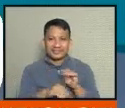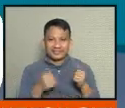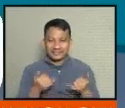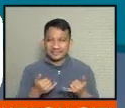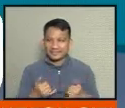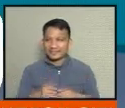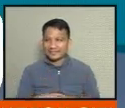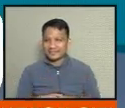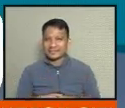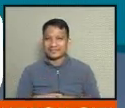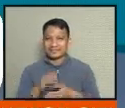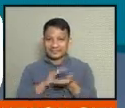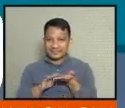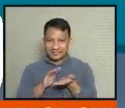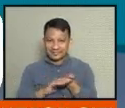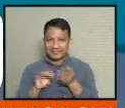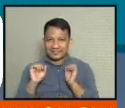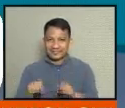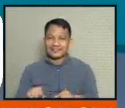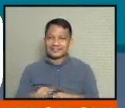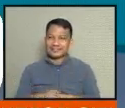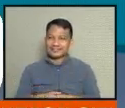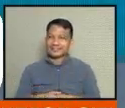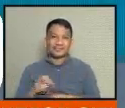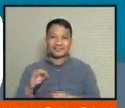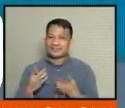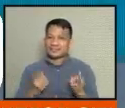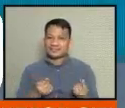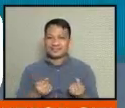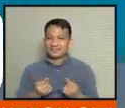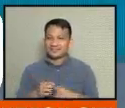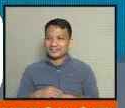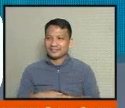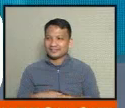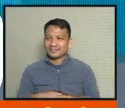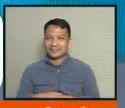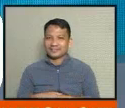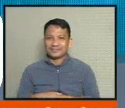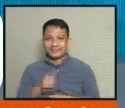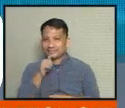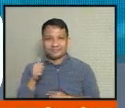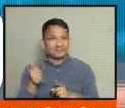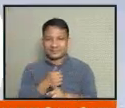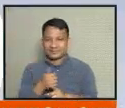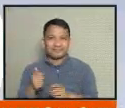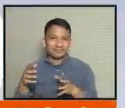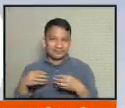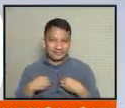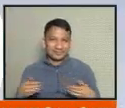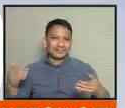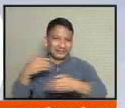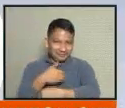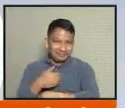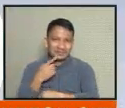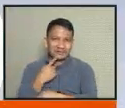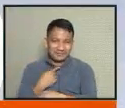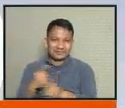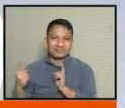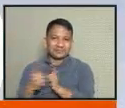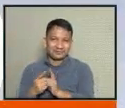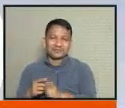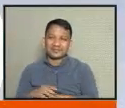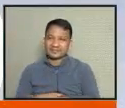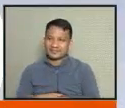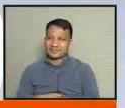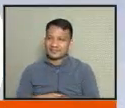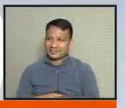Ay, papatawarin mo siya. Opo. Wala kang gagawin sa kanya. Hindi mo siya pagsasabihan basta yakapin mo siya pag nakita kayo. Opo.